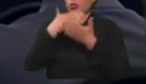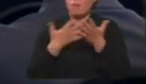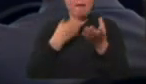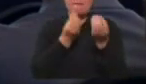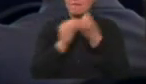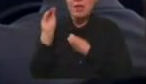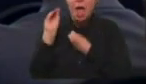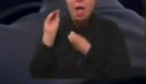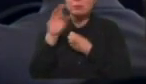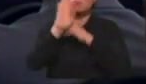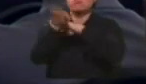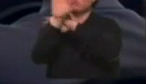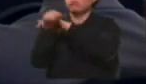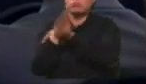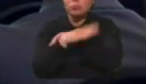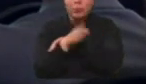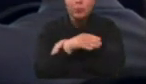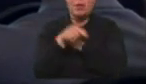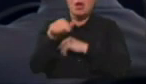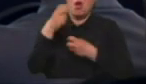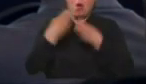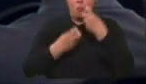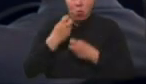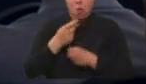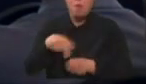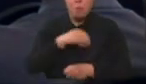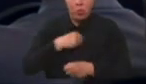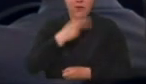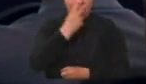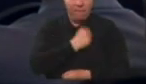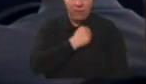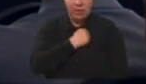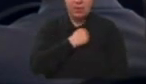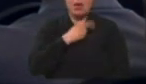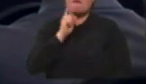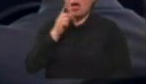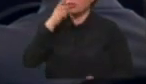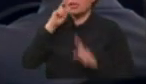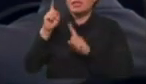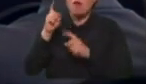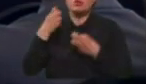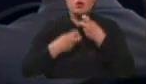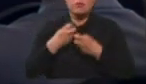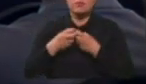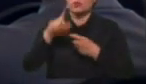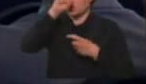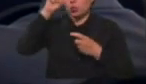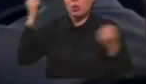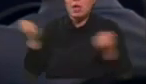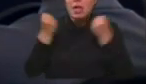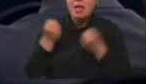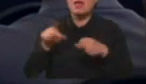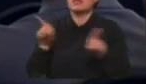przybywa. No ale to nie jest tak, że tego problemu w Polsce nie widać. Nie, zauważyli ten problem zarówno aktywiści, jak